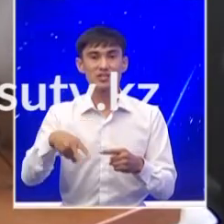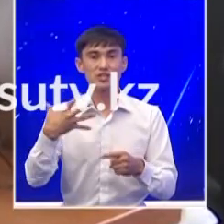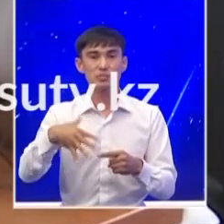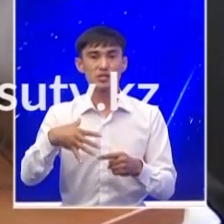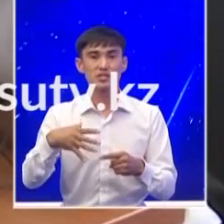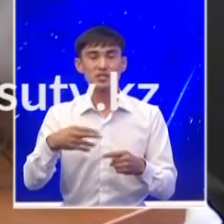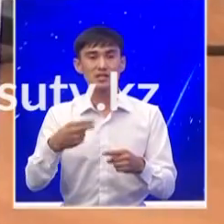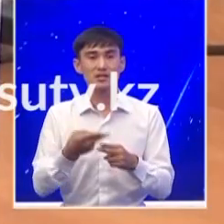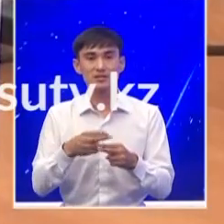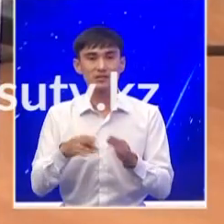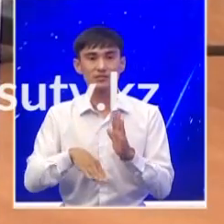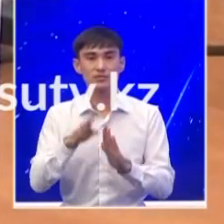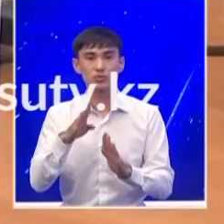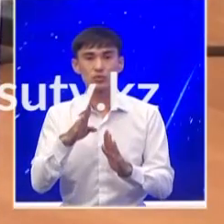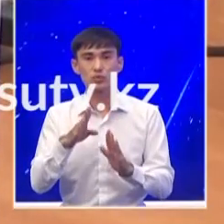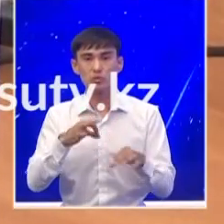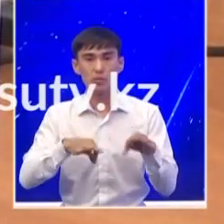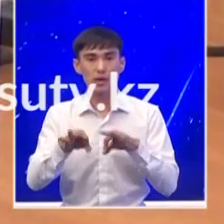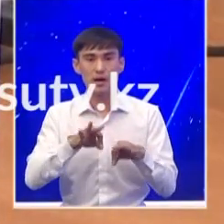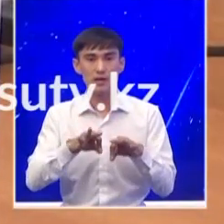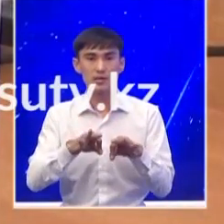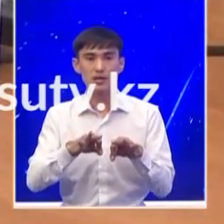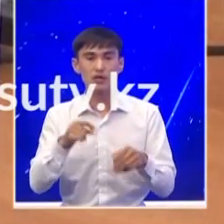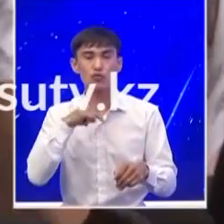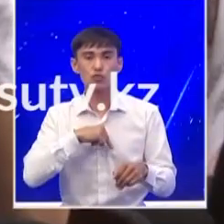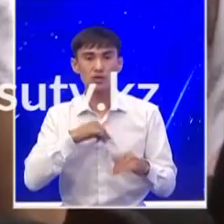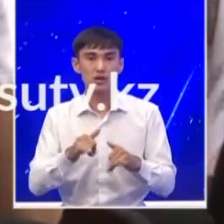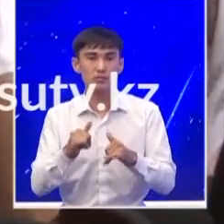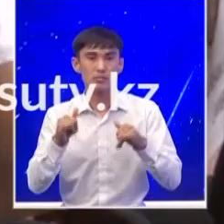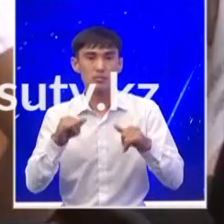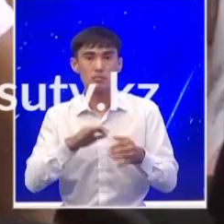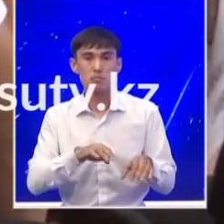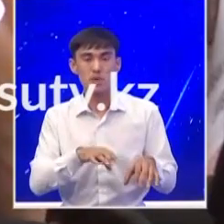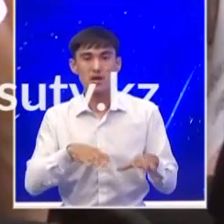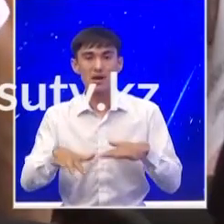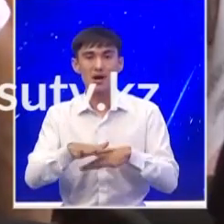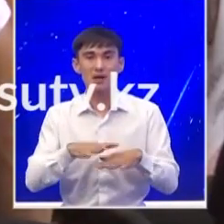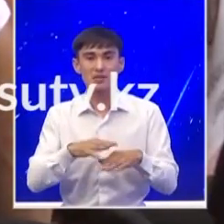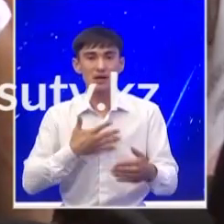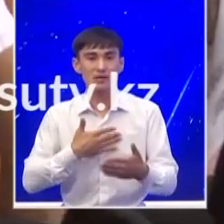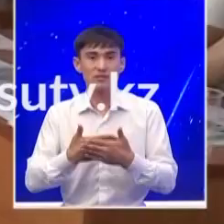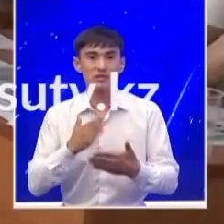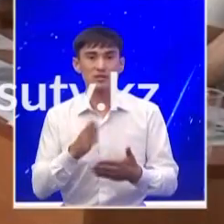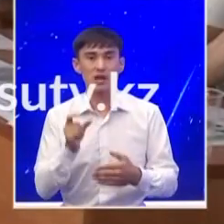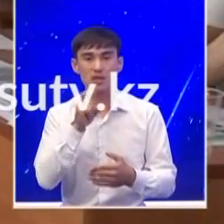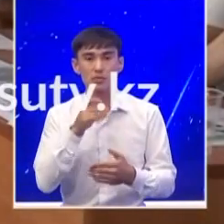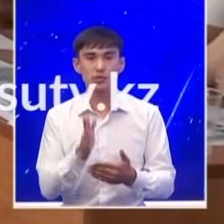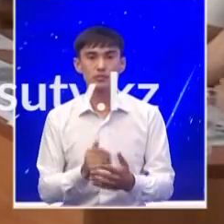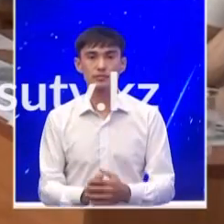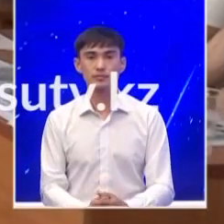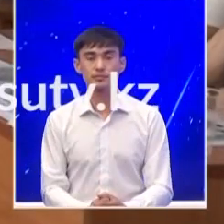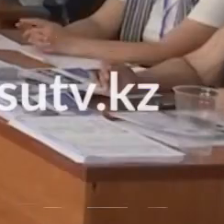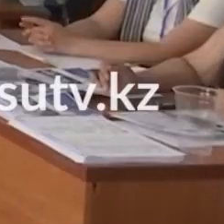государственным инструментом. Благодаря проекту развивается внутренняя миграция, повышается экономическая активность. Мадина Неспек,